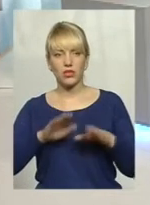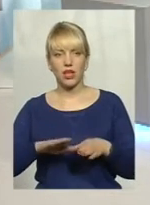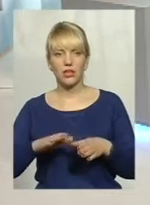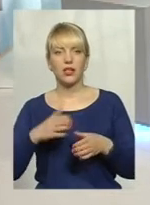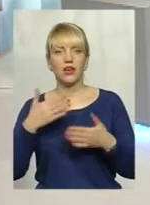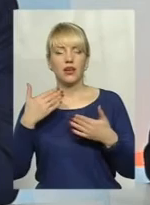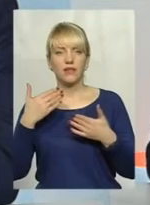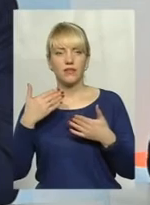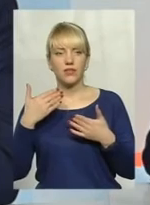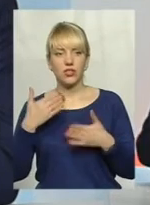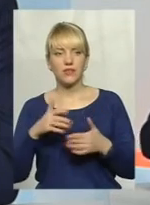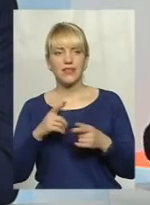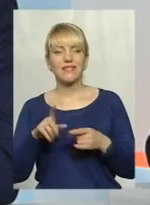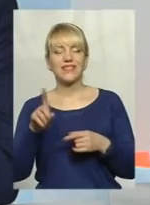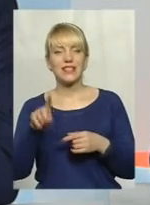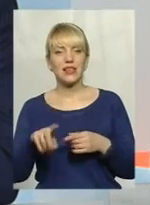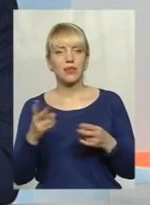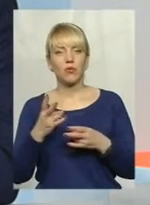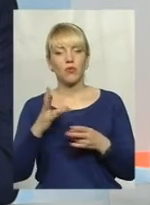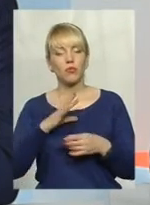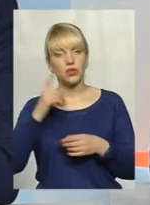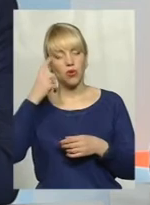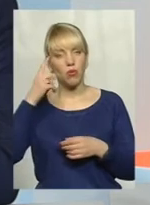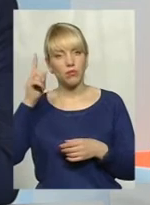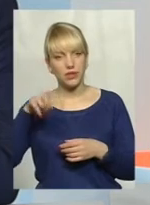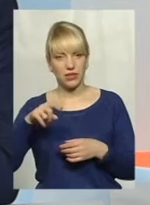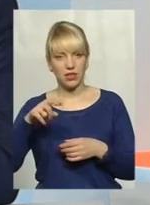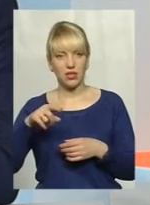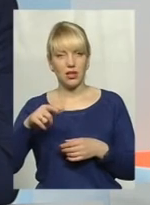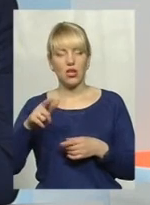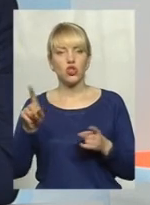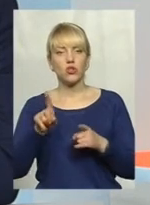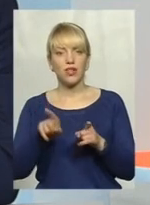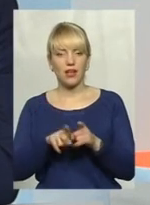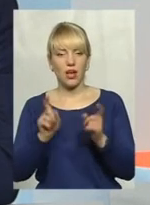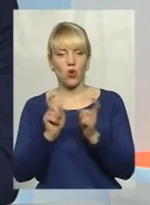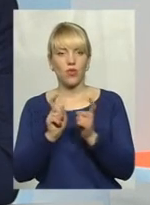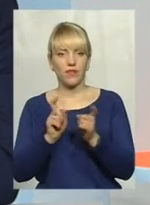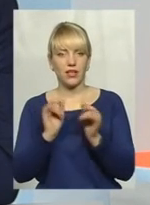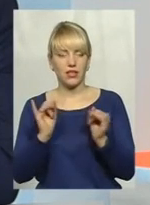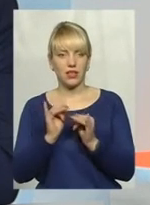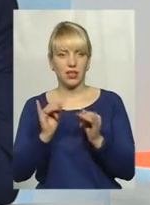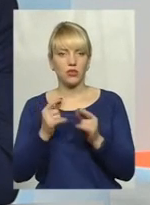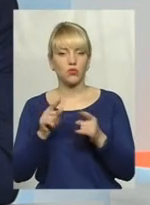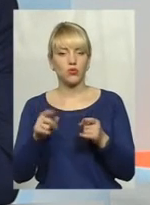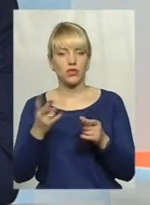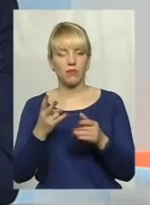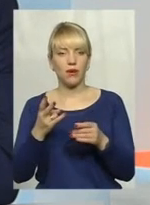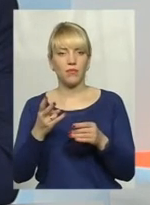певну посаду, все-таки мали би бути обізнані, що таке конфлікт інтересів. Тому що тут потрібно